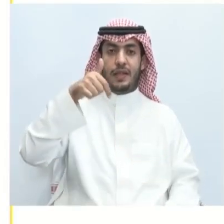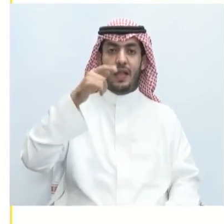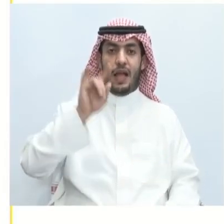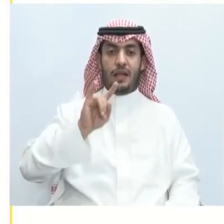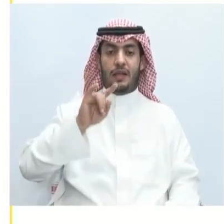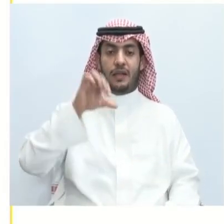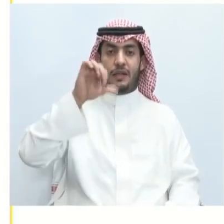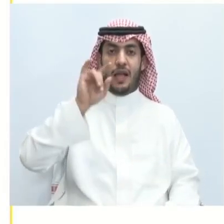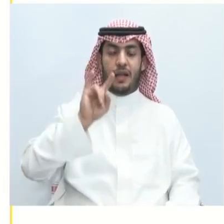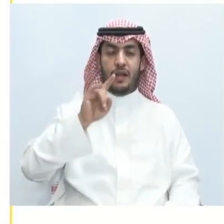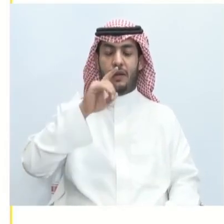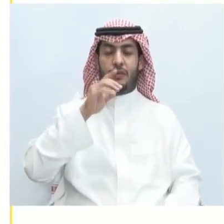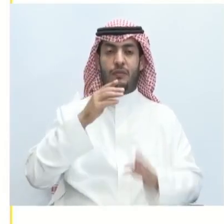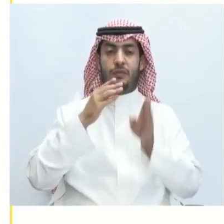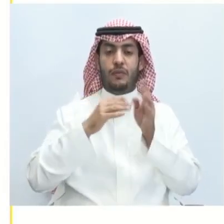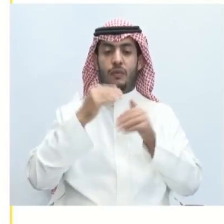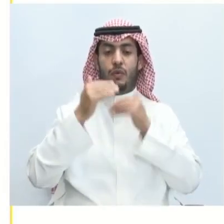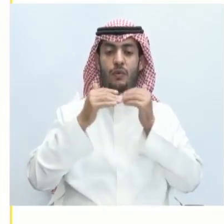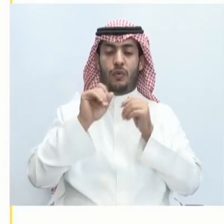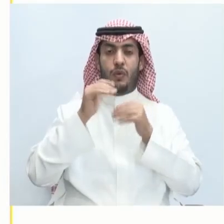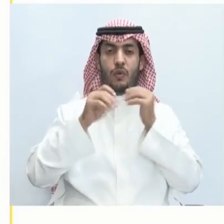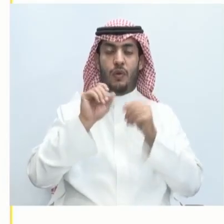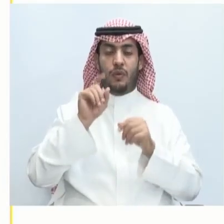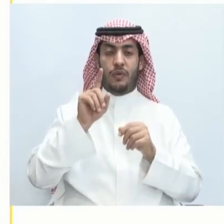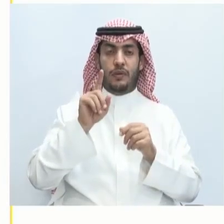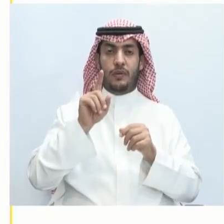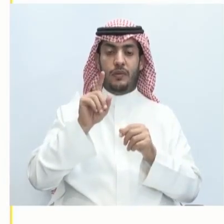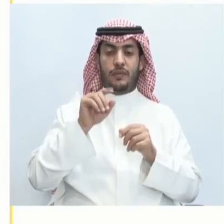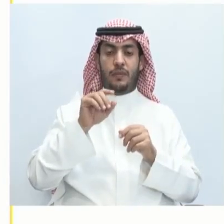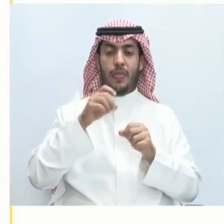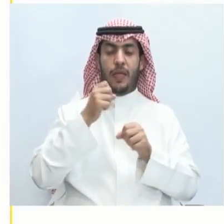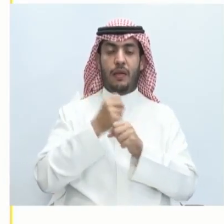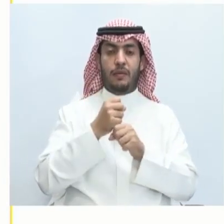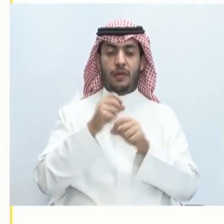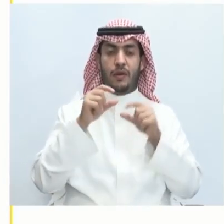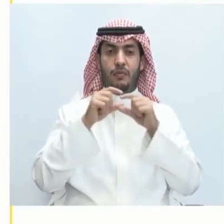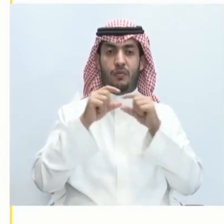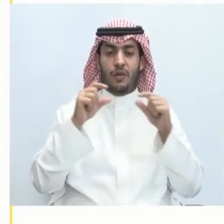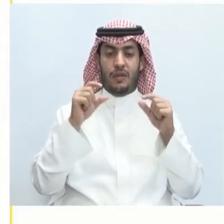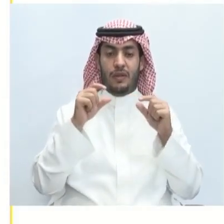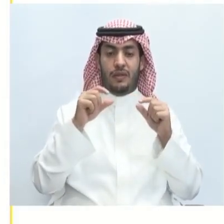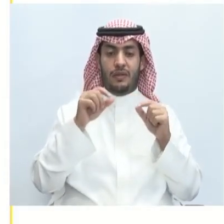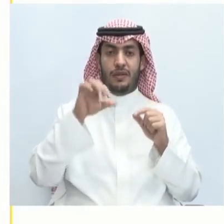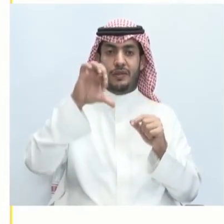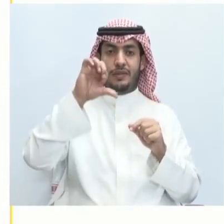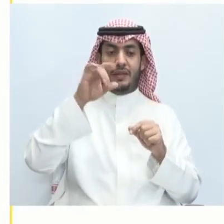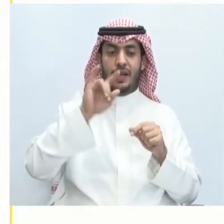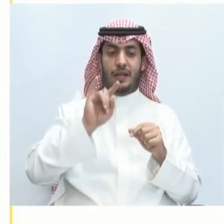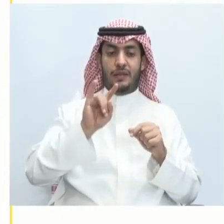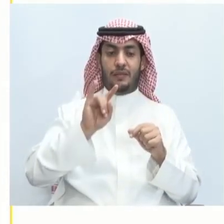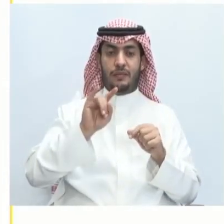لابد ان نتبع مجموعه من الخطوات الخطوه الاولى اعمل نموذجا للكسر تسعه اعشار هنا